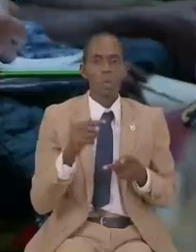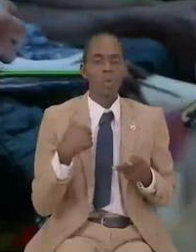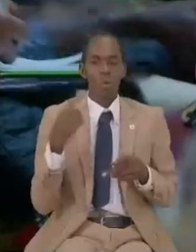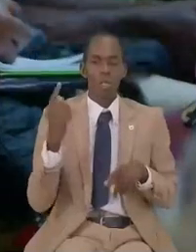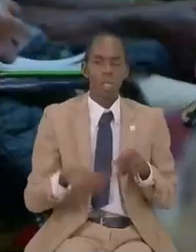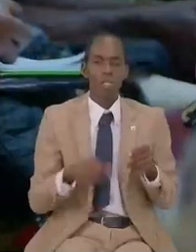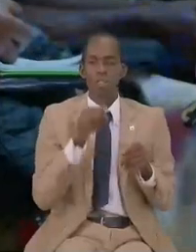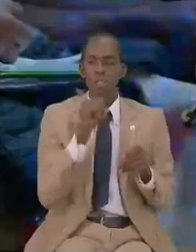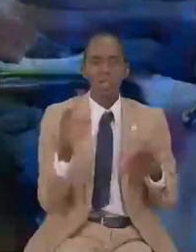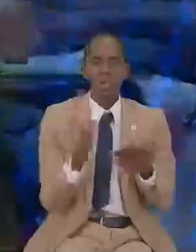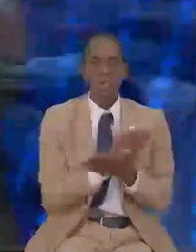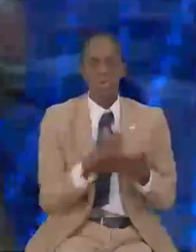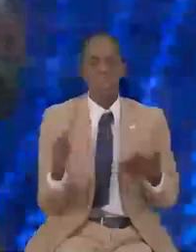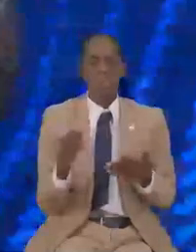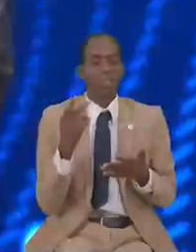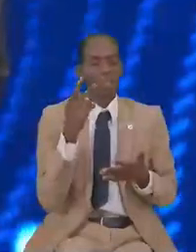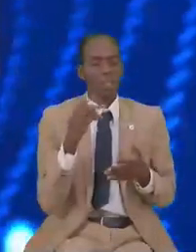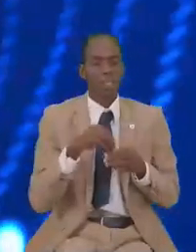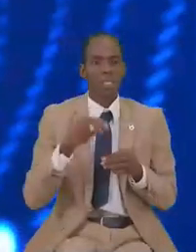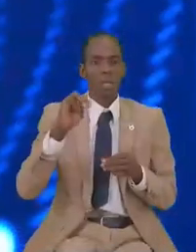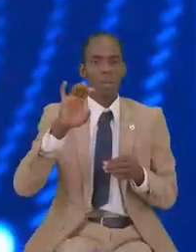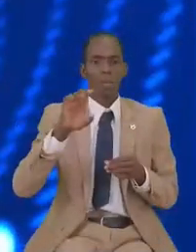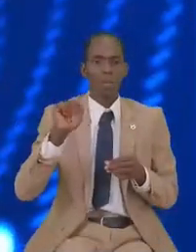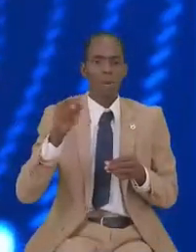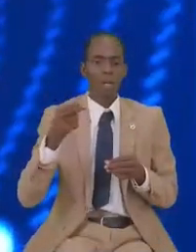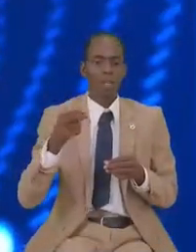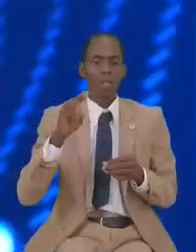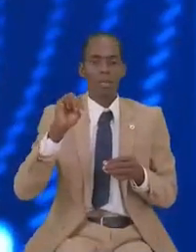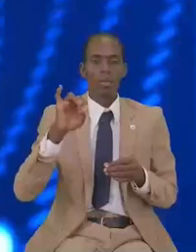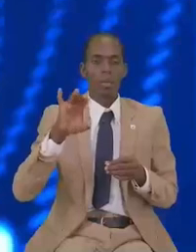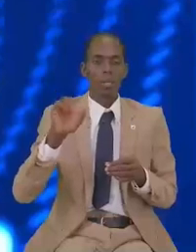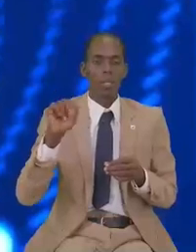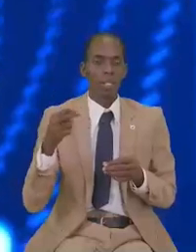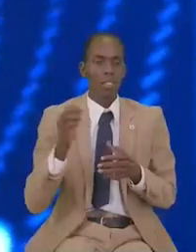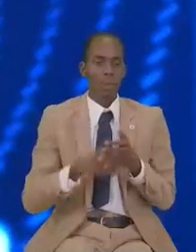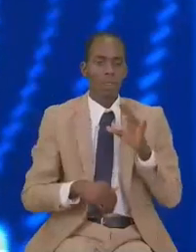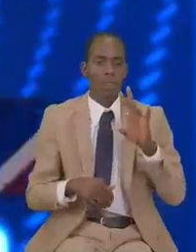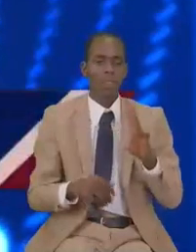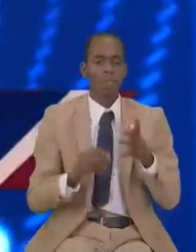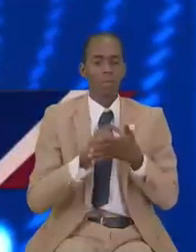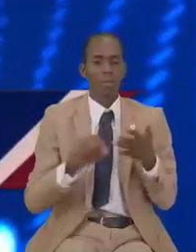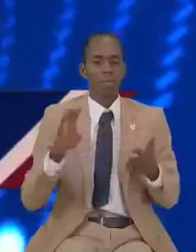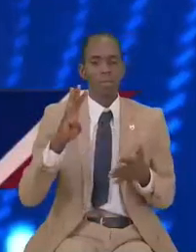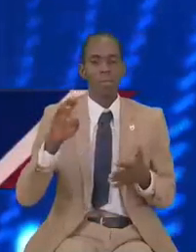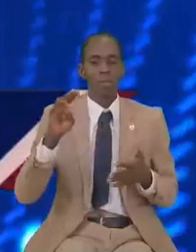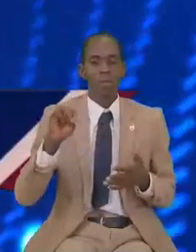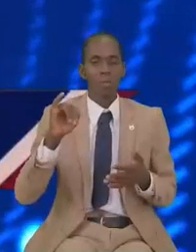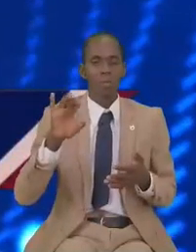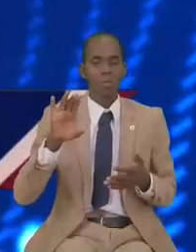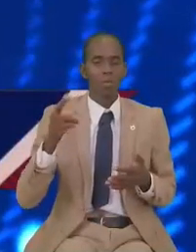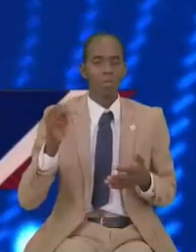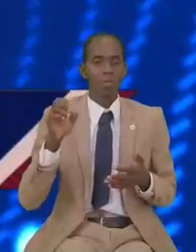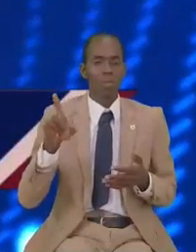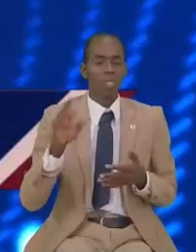les chansons de Sion. Michée chapitre 7, Michée 7, 4,